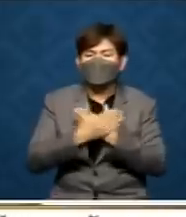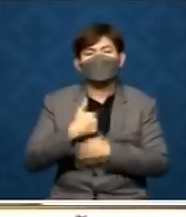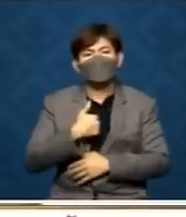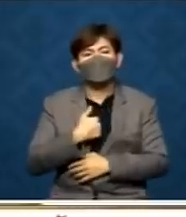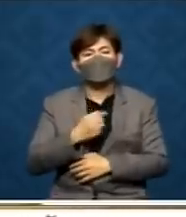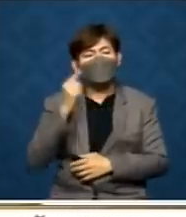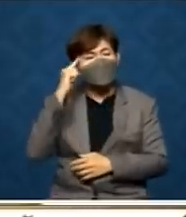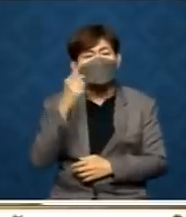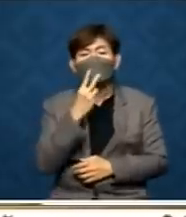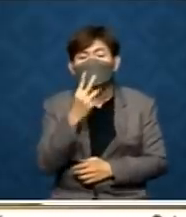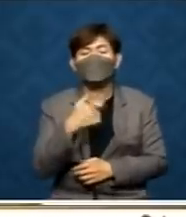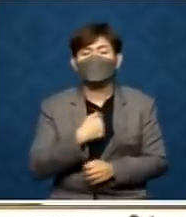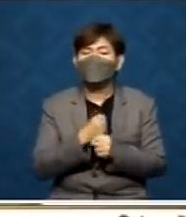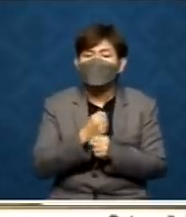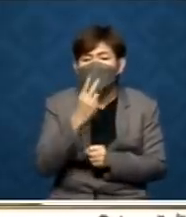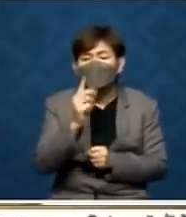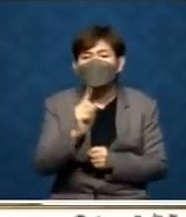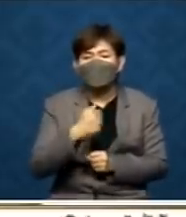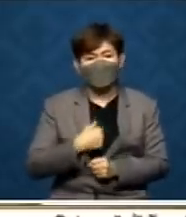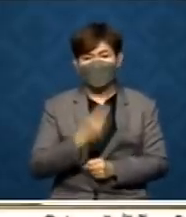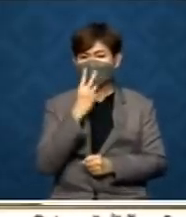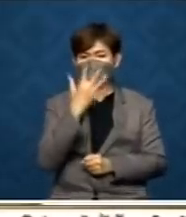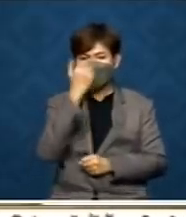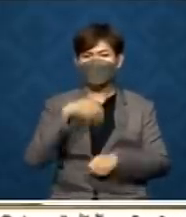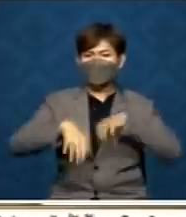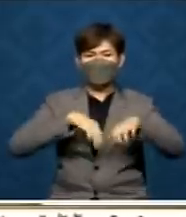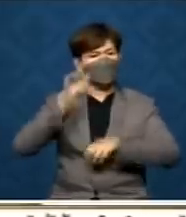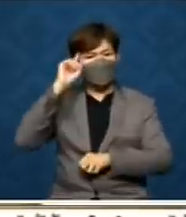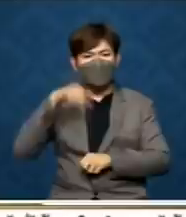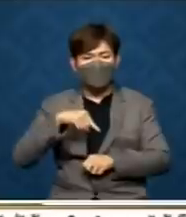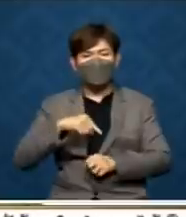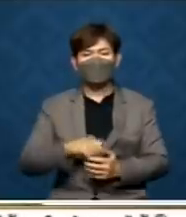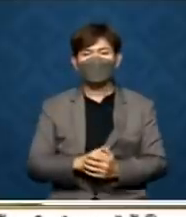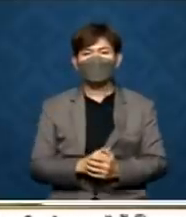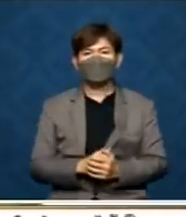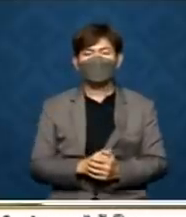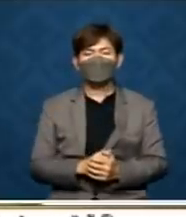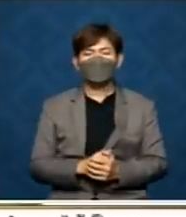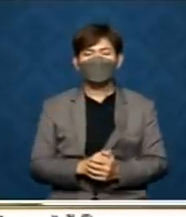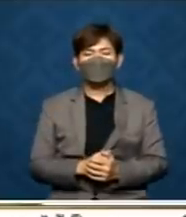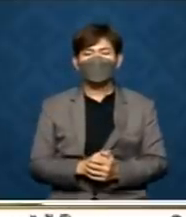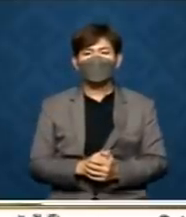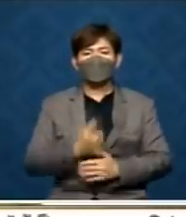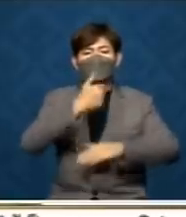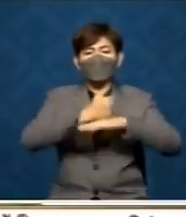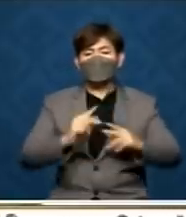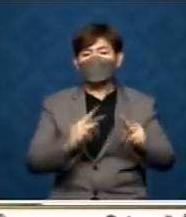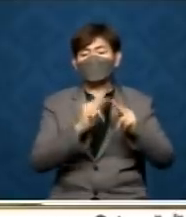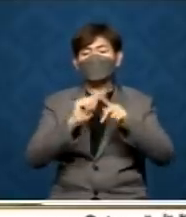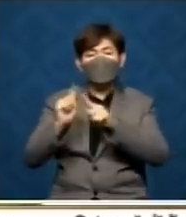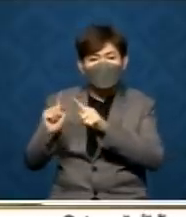คนไม่เห็นคนงานผมแล้วก็ไม่เห็นผลงานมันไม่ออกพวกคุณบริหารไม่เป็นรัดลำตีหลายคน